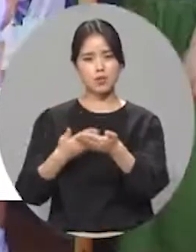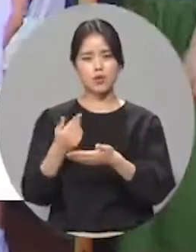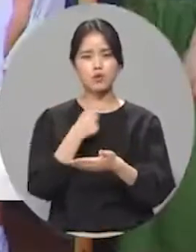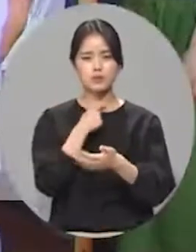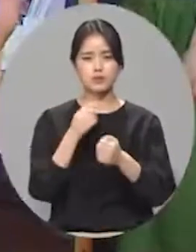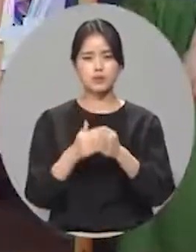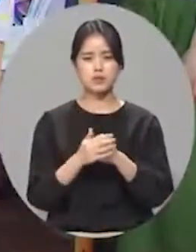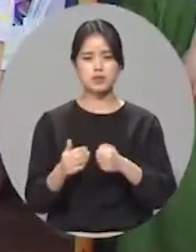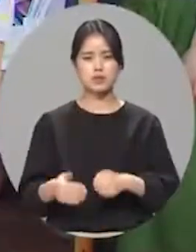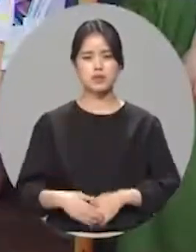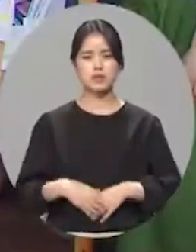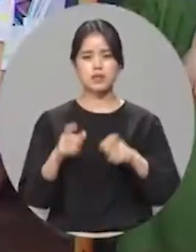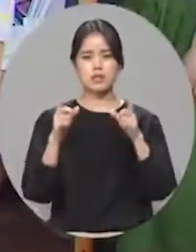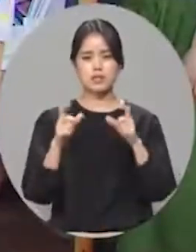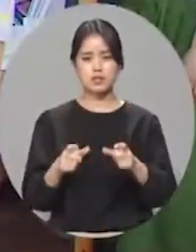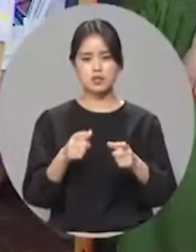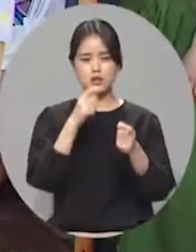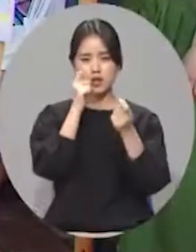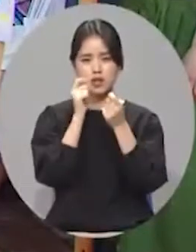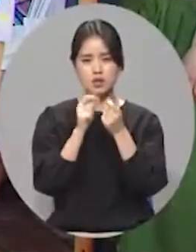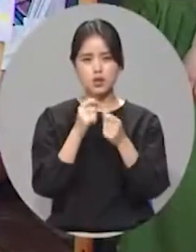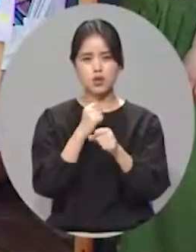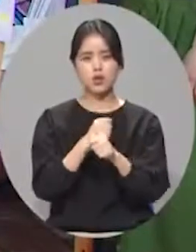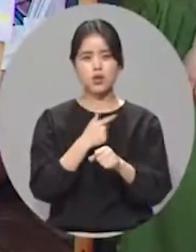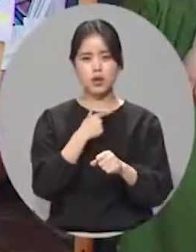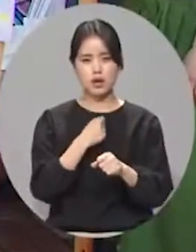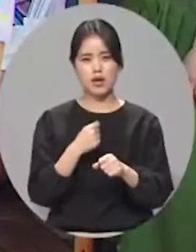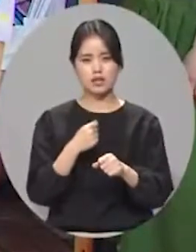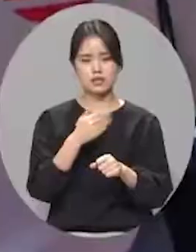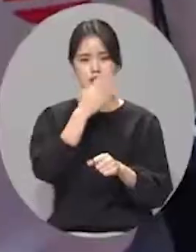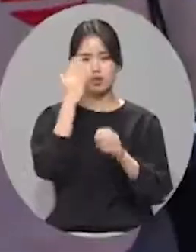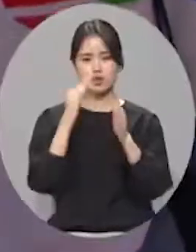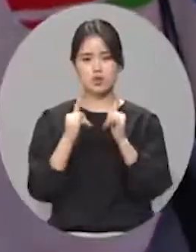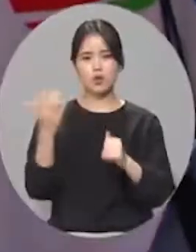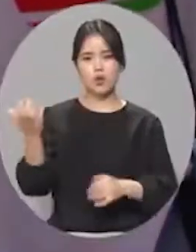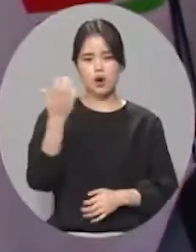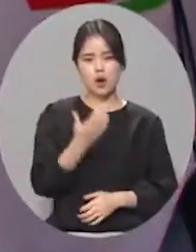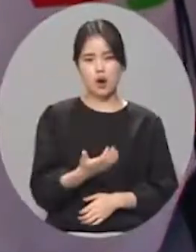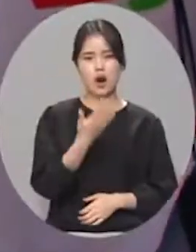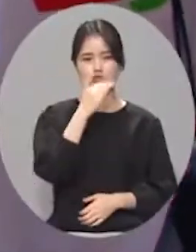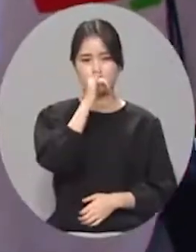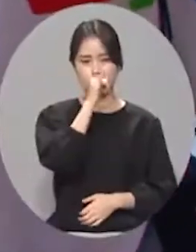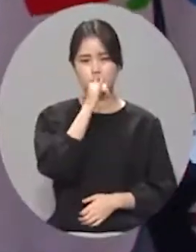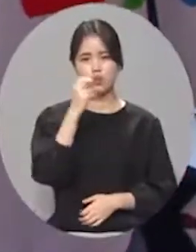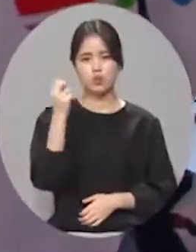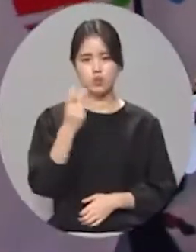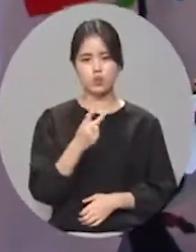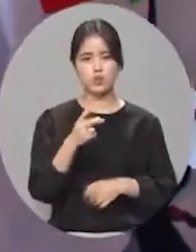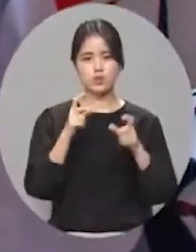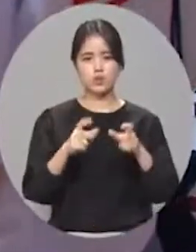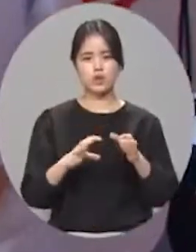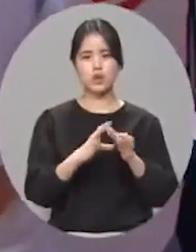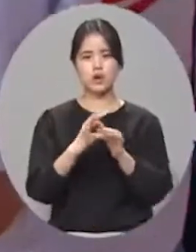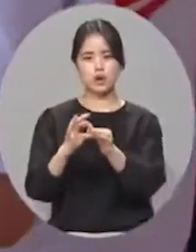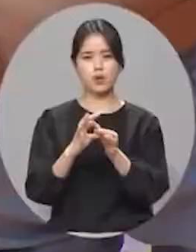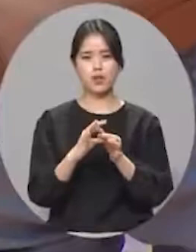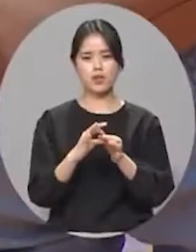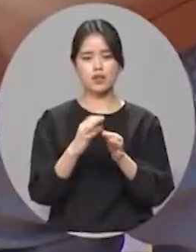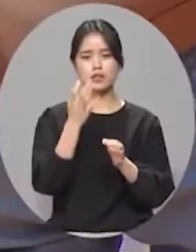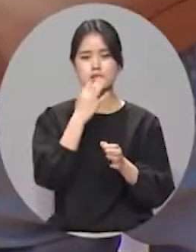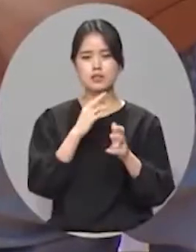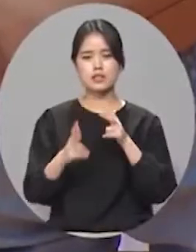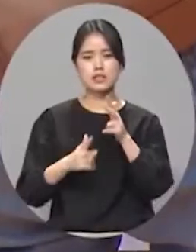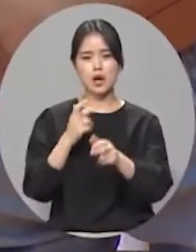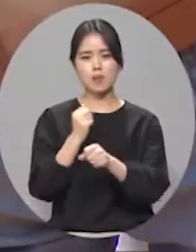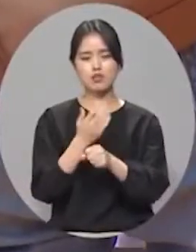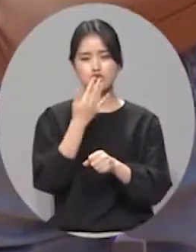싶어서. 지역에 정을 붙인 청년들이 아예 거주지를 옮겨올 수 있도록 그리고 지역과 연관된 수익 사업을